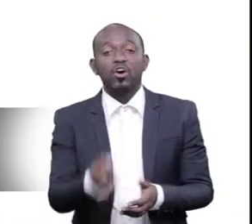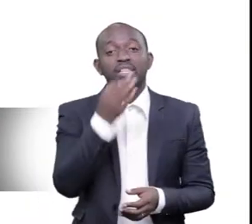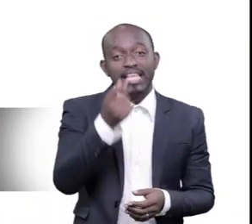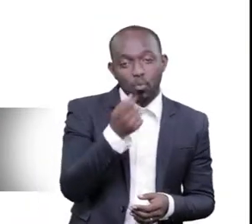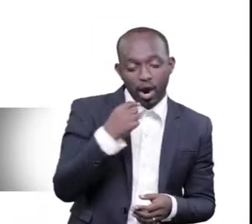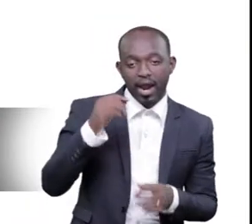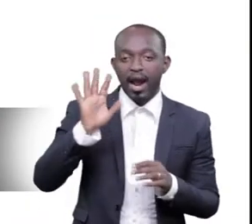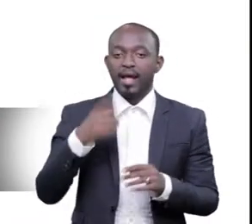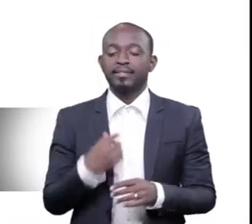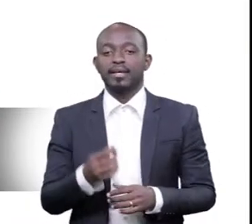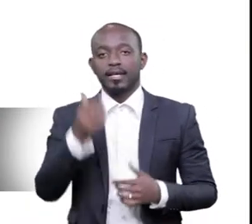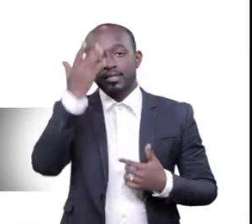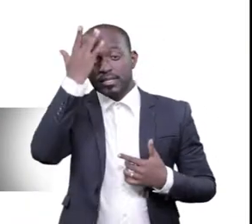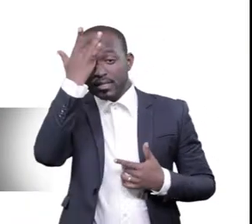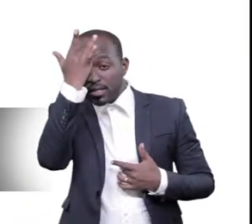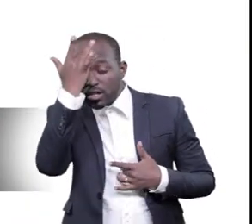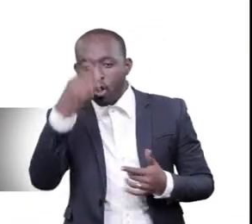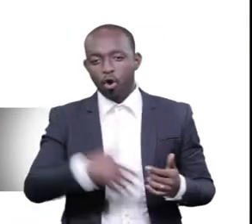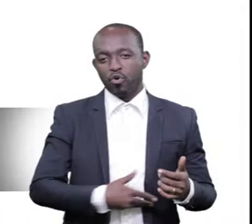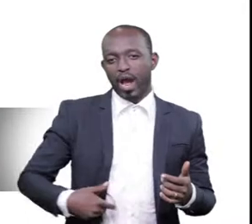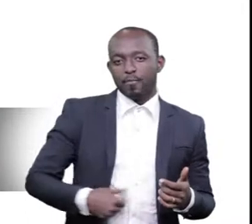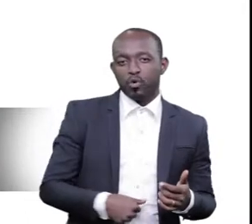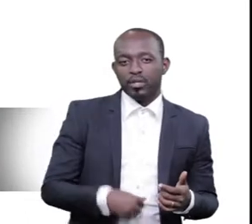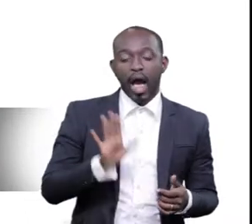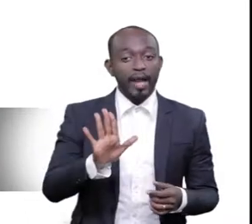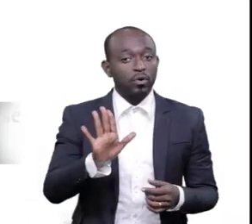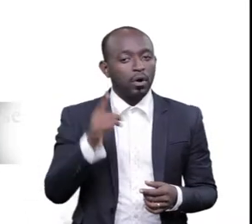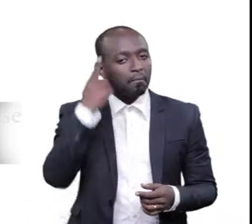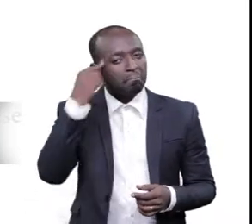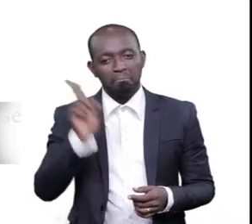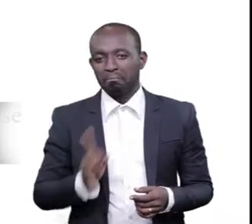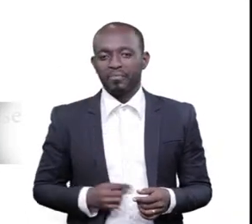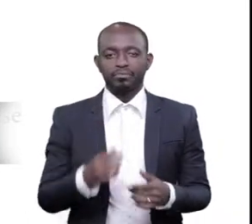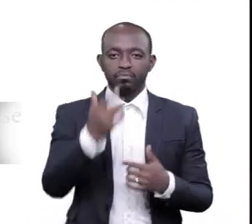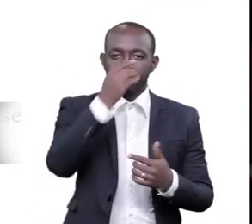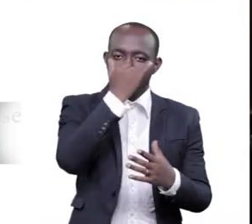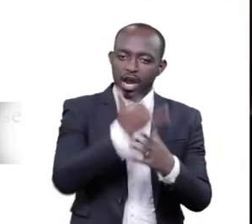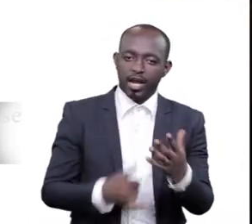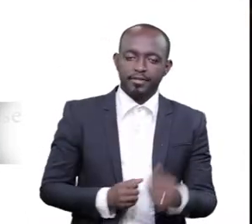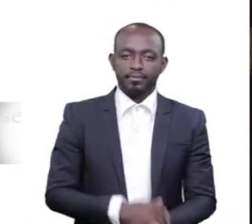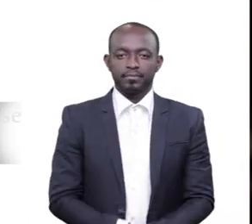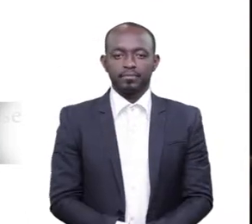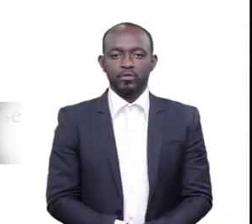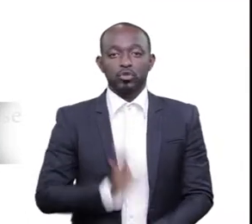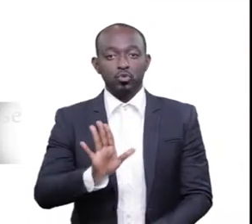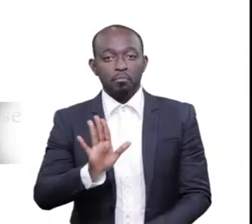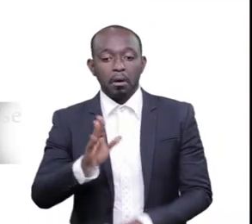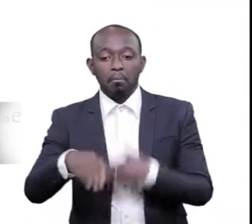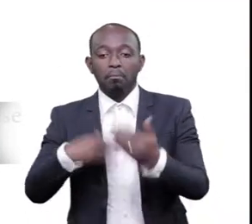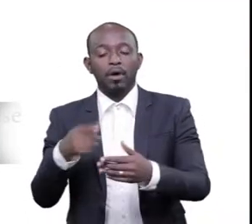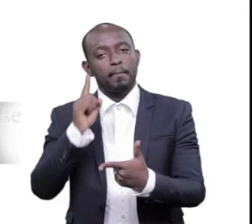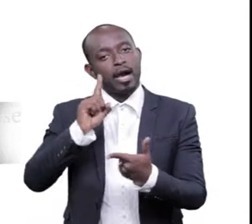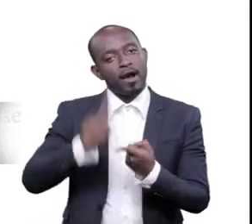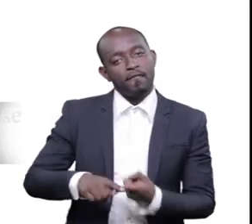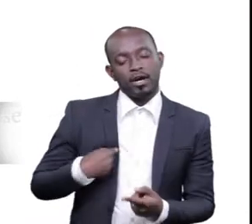ngo nywe ngo ninywa neza barangurira ubwo noneho byarangiye rero ngiye